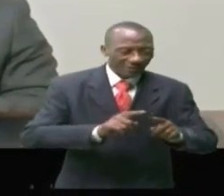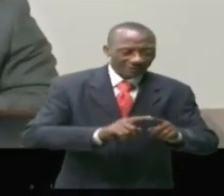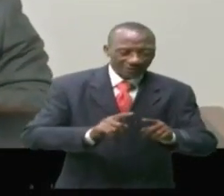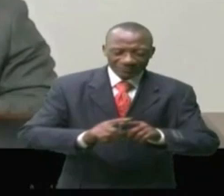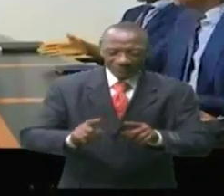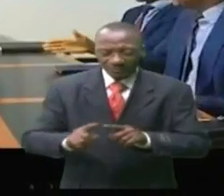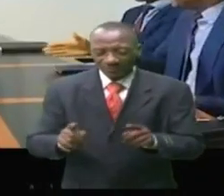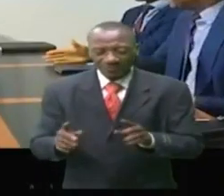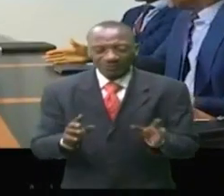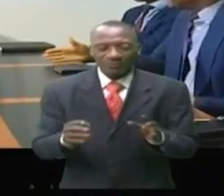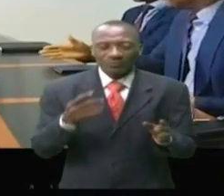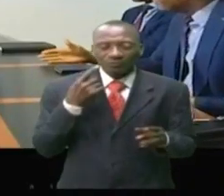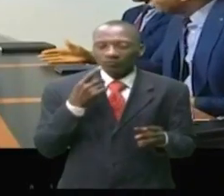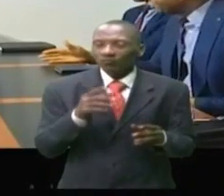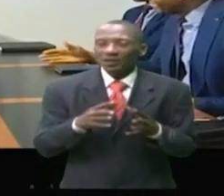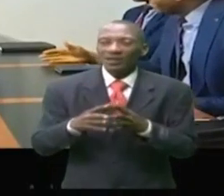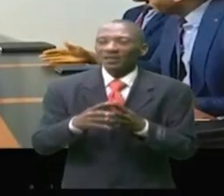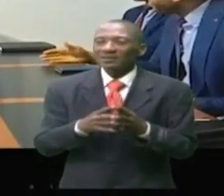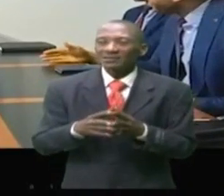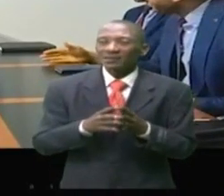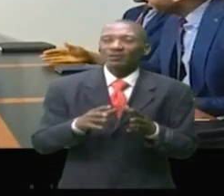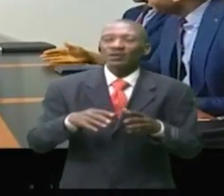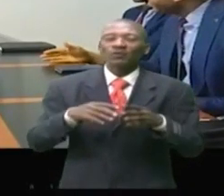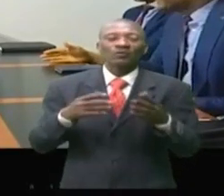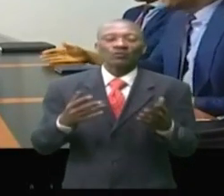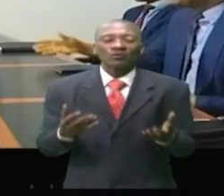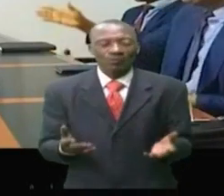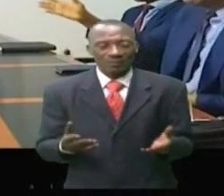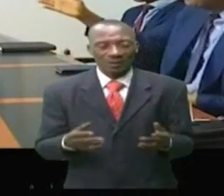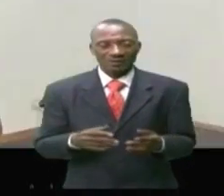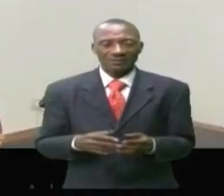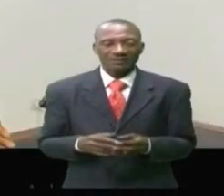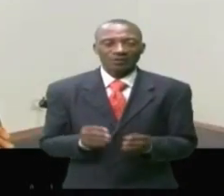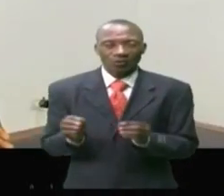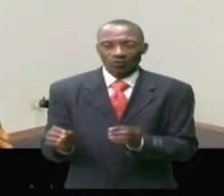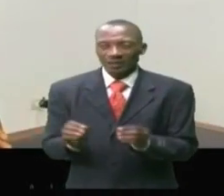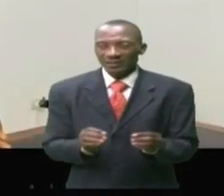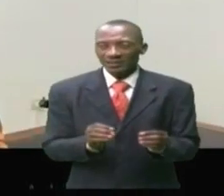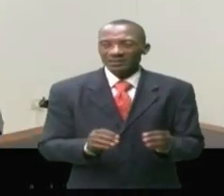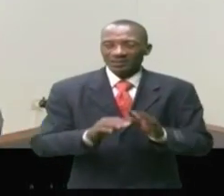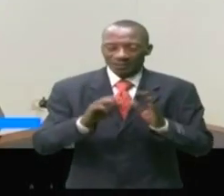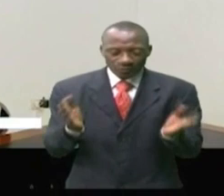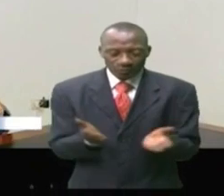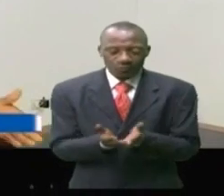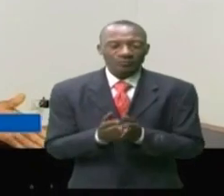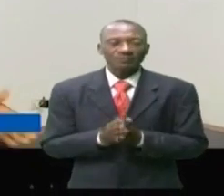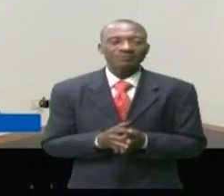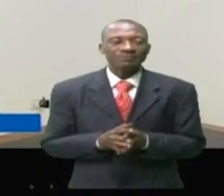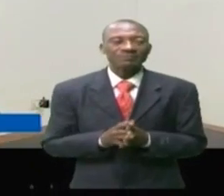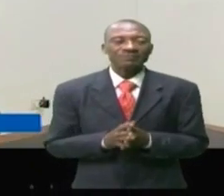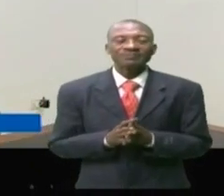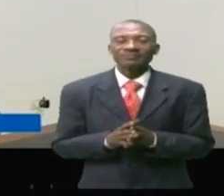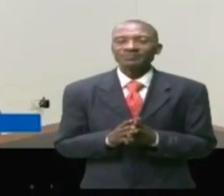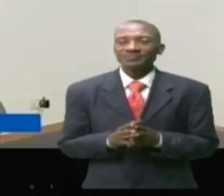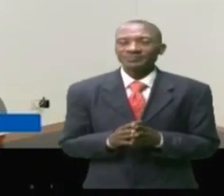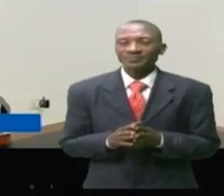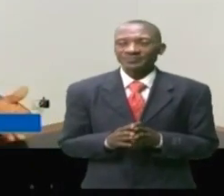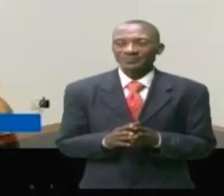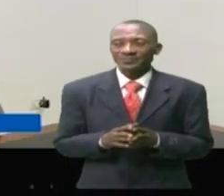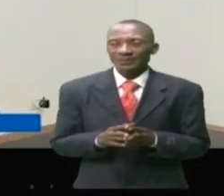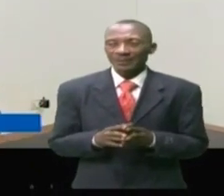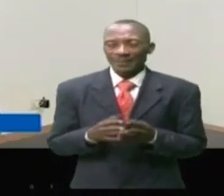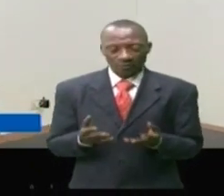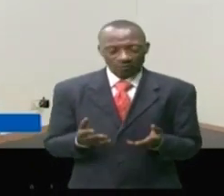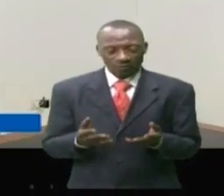d'autres questions sur les échanges entre les deux pays. Les ambassades sont là pour être en